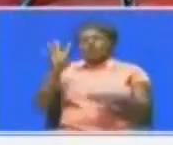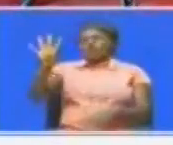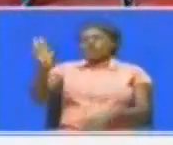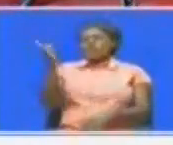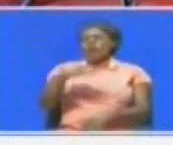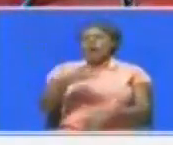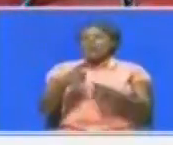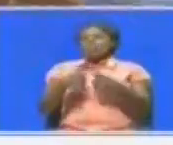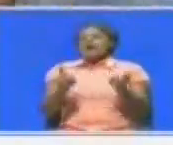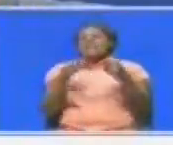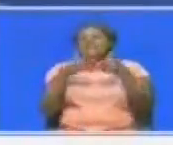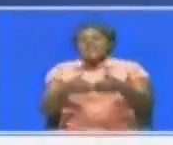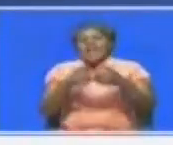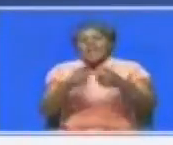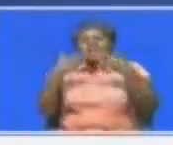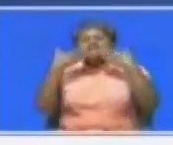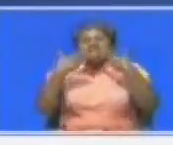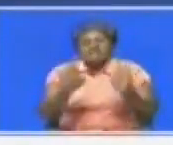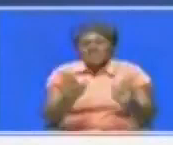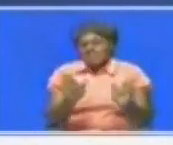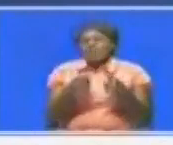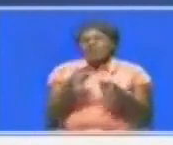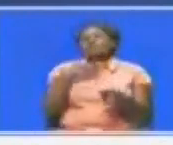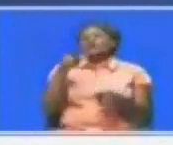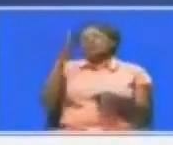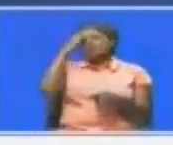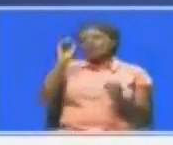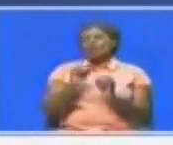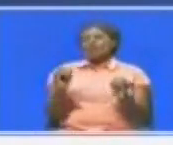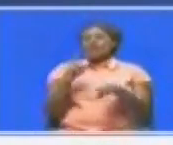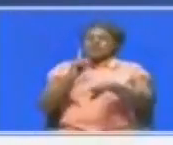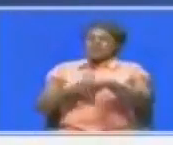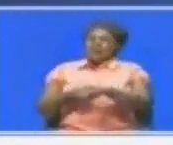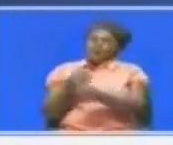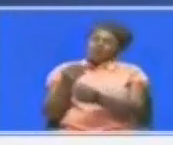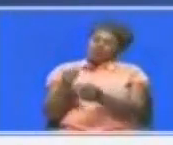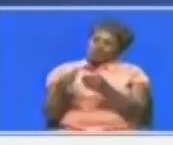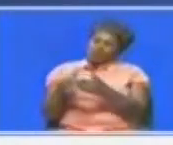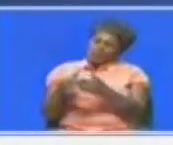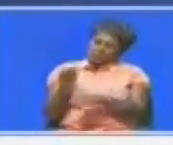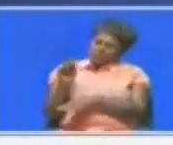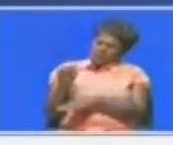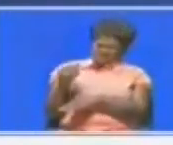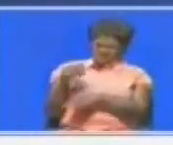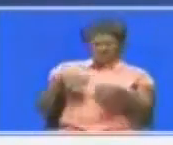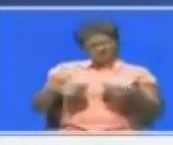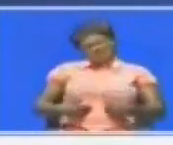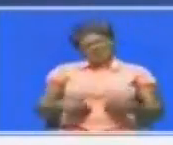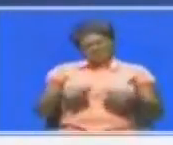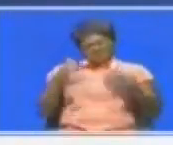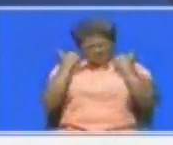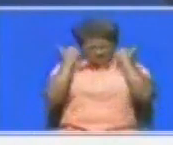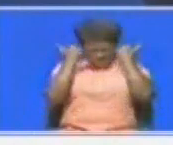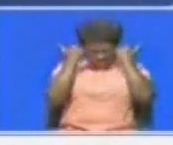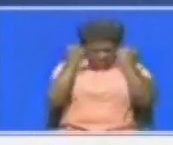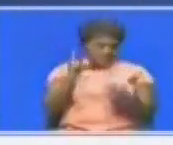mapema. Kumbe amefanya hayo mambo mchana. Lakini hataki ujue. Kwa hivyo ukianza kumuomba tendo la ndoa, anaanza kukuambia amechoka, sijui niko na stress za